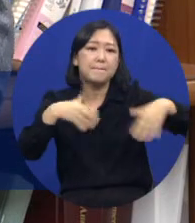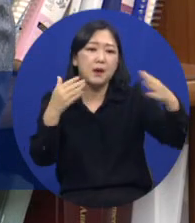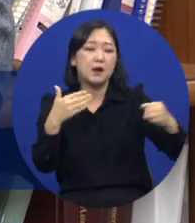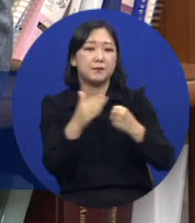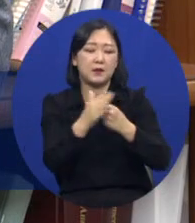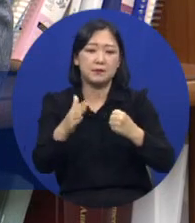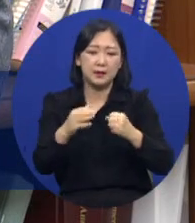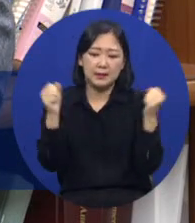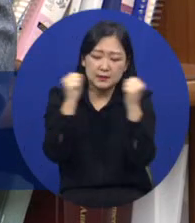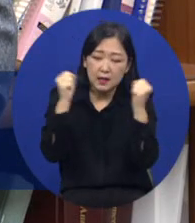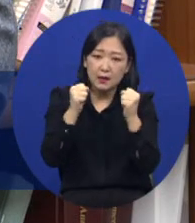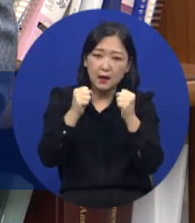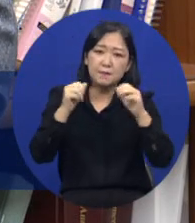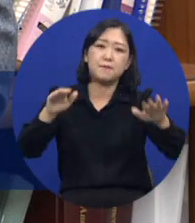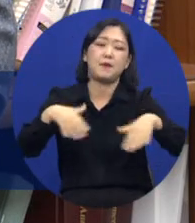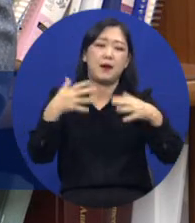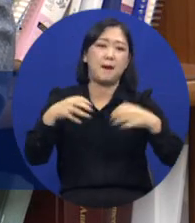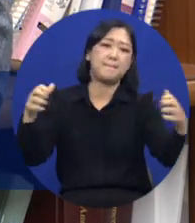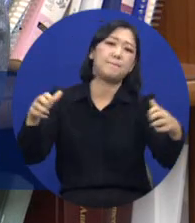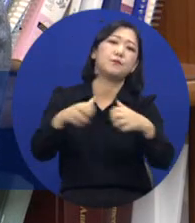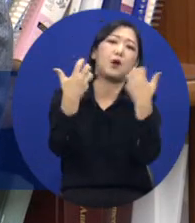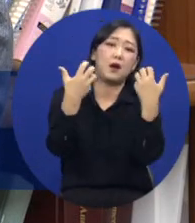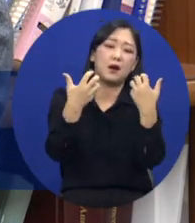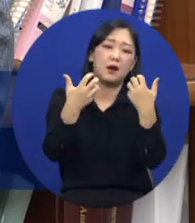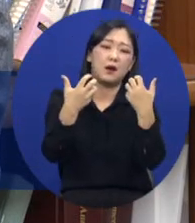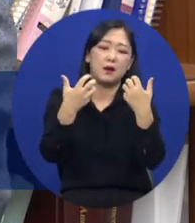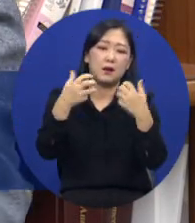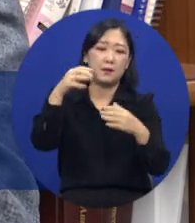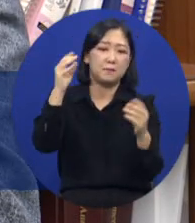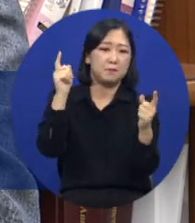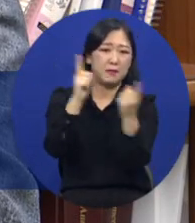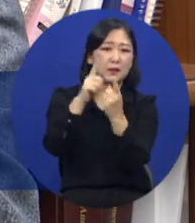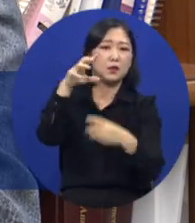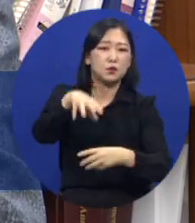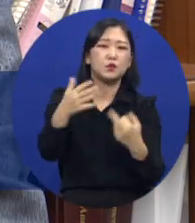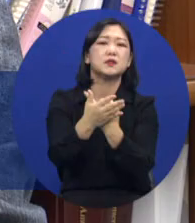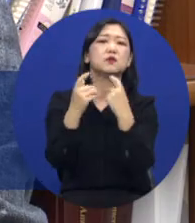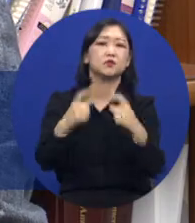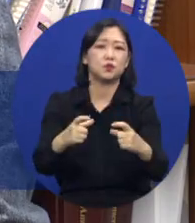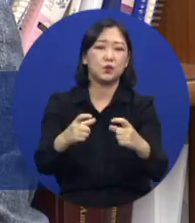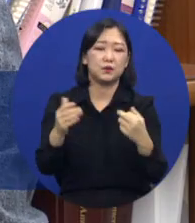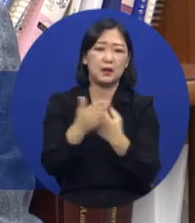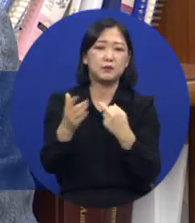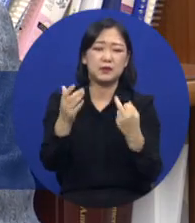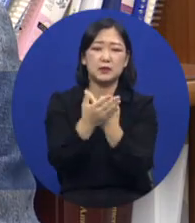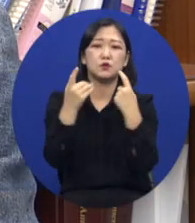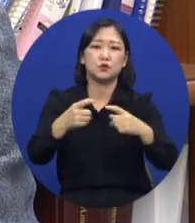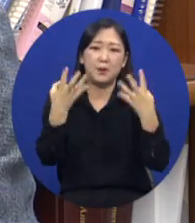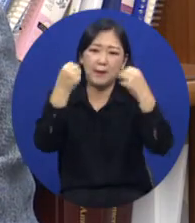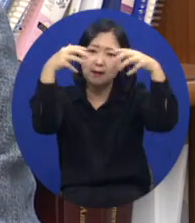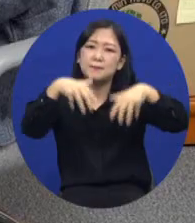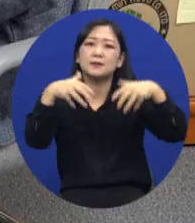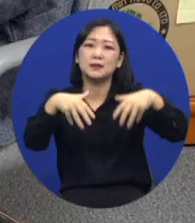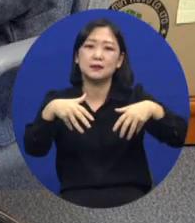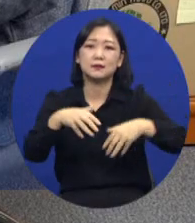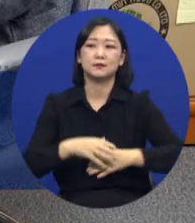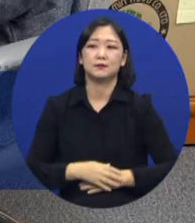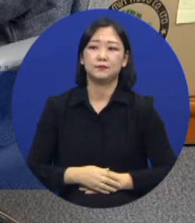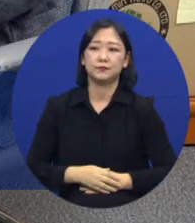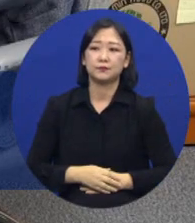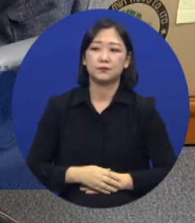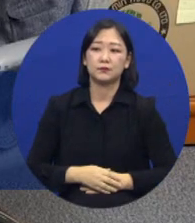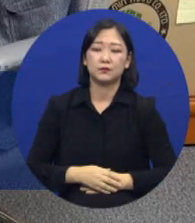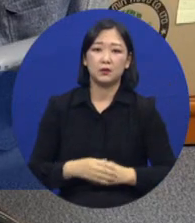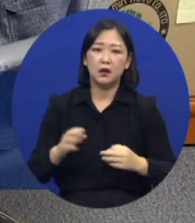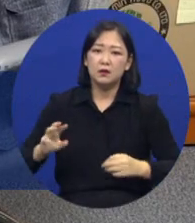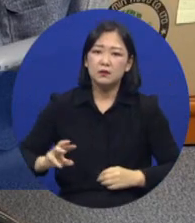찬 공기하고 우리 한반도에 와 있는 찬 공기가 부딪히는 지역이 바로 제주도가 되겠습니다. 그래서 제주도 지역에 지금 엄청나게 많은 비가 내린 겁니다. 그렇죠.